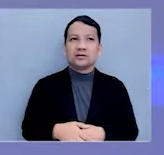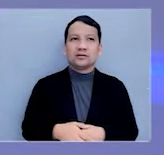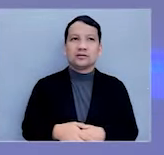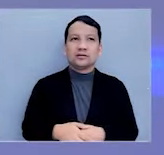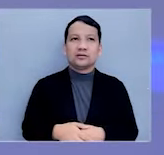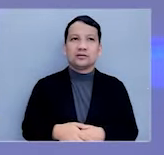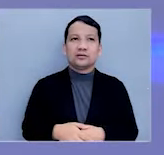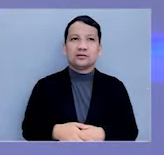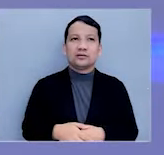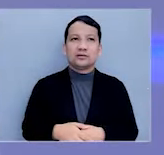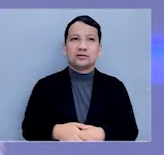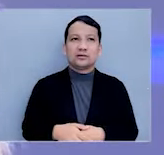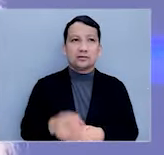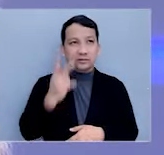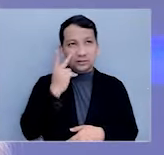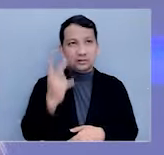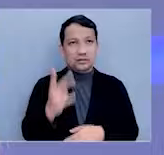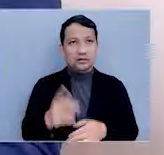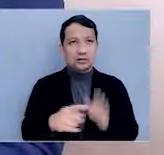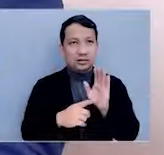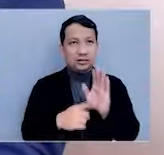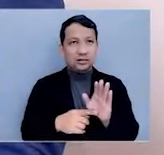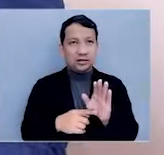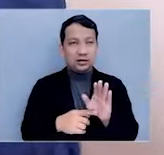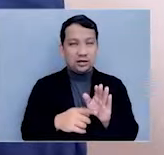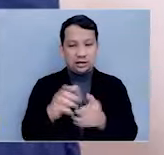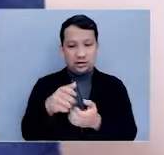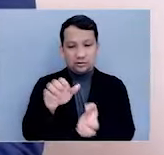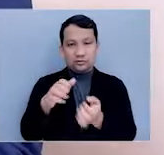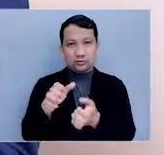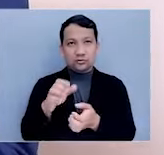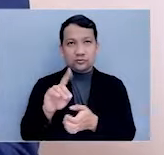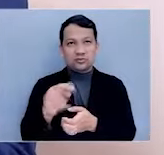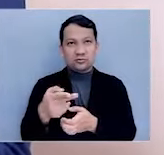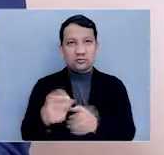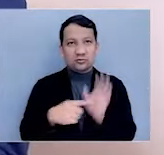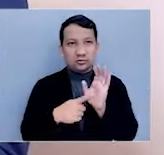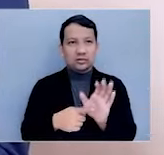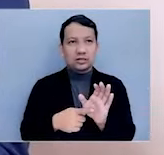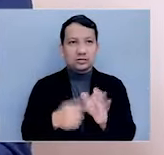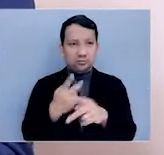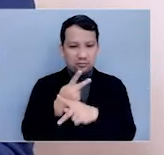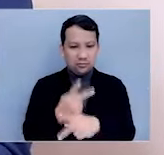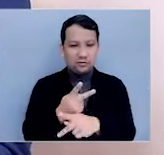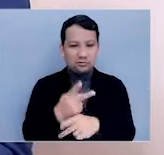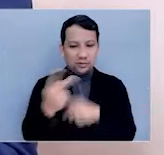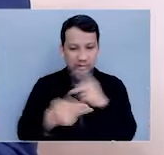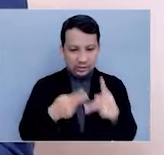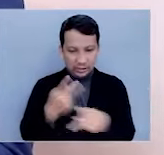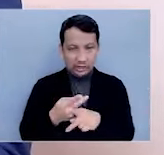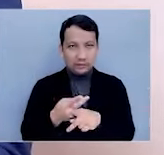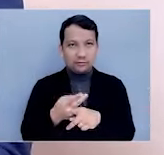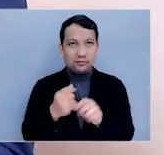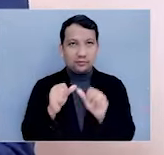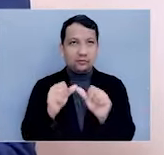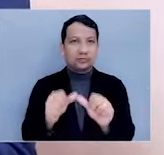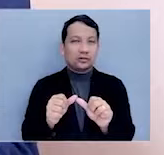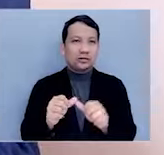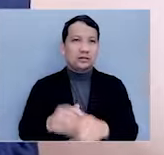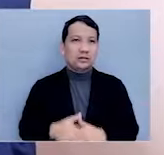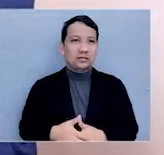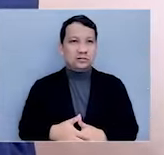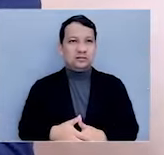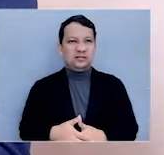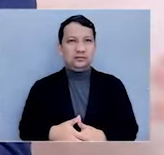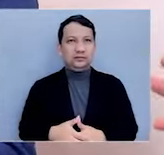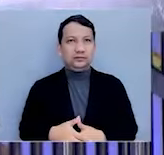kaya ginagawa din naman yung dog show is to promote the preservation ng breed and yung integrity ng breed manatili. So, parang